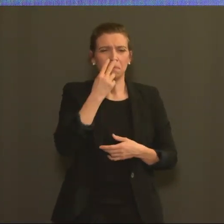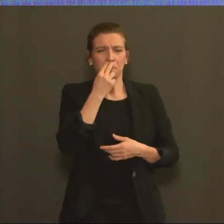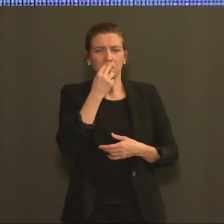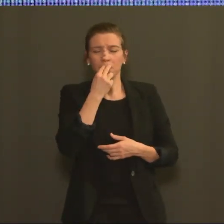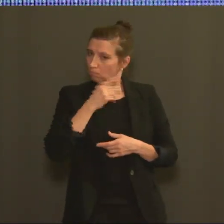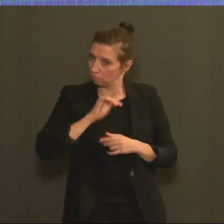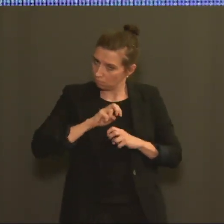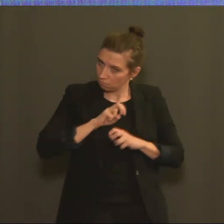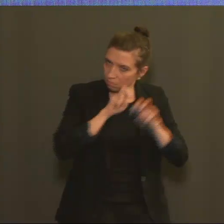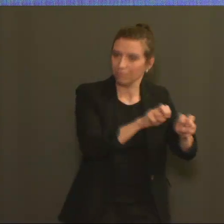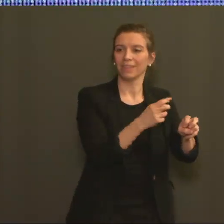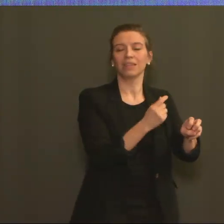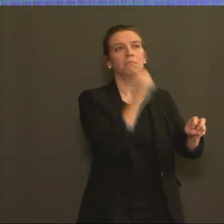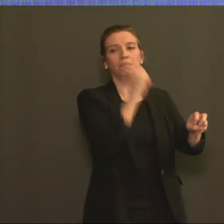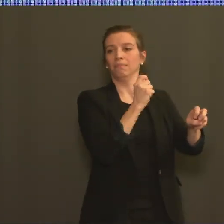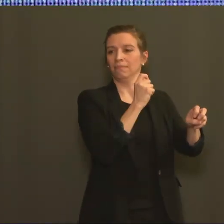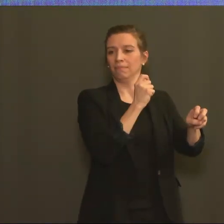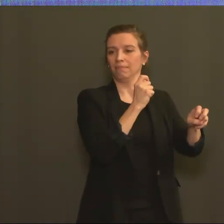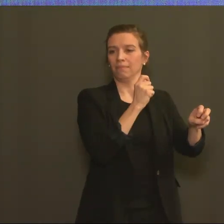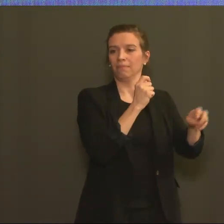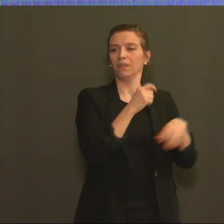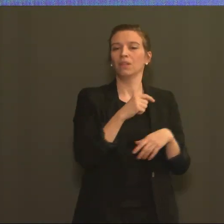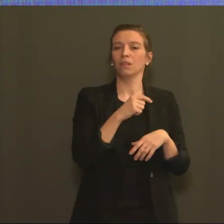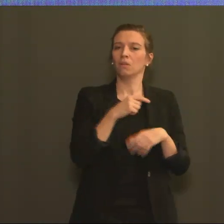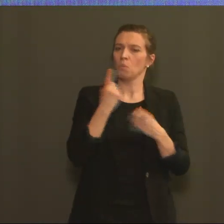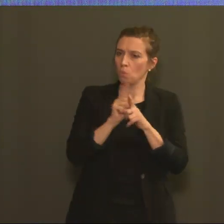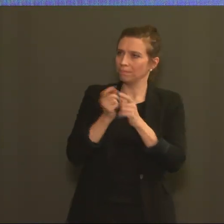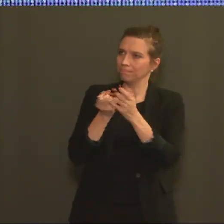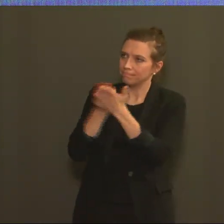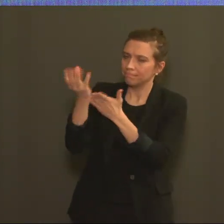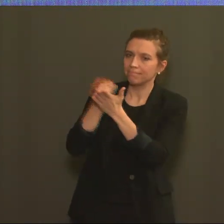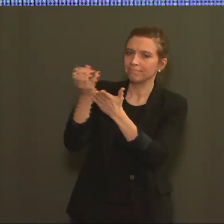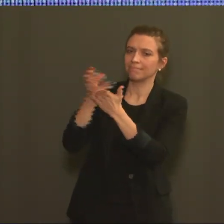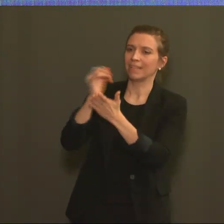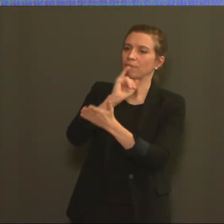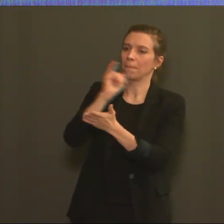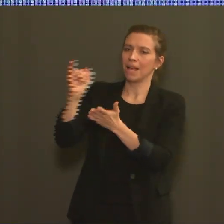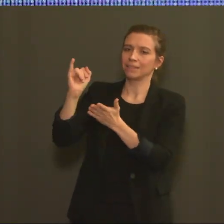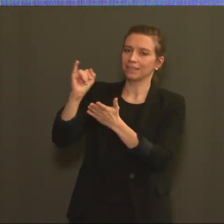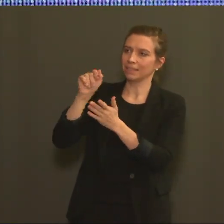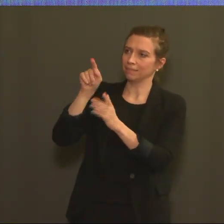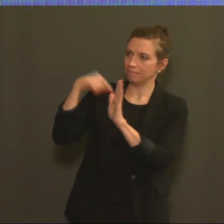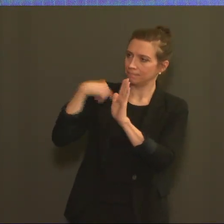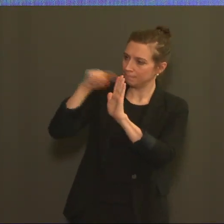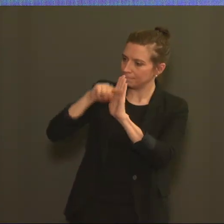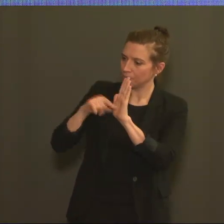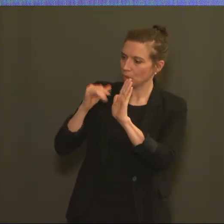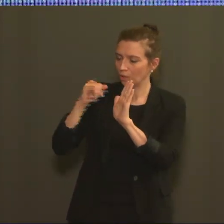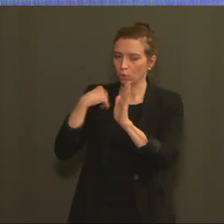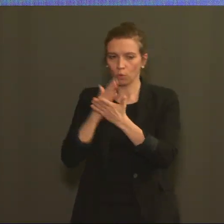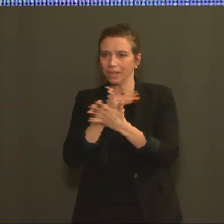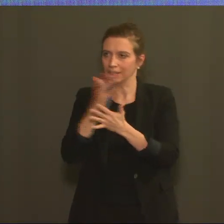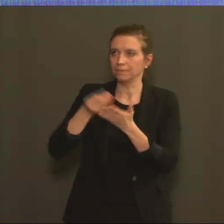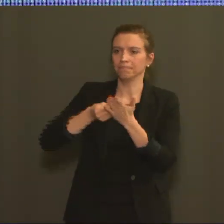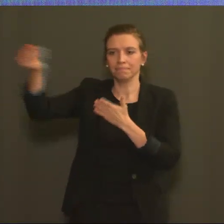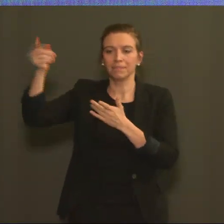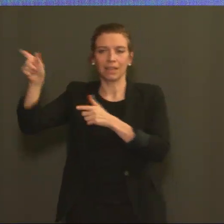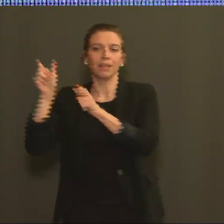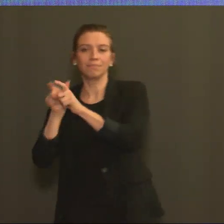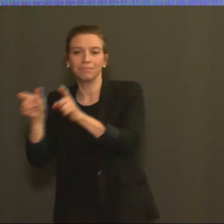quarantaine regels zo zullen we ongetwijfeld ook nieuwe varianten kunnen indijken in de toekomst